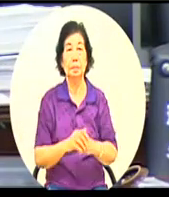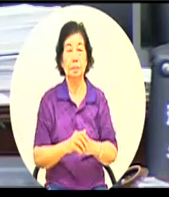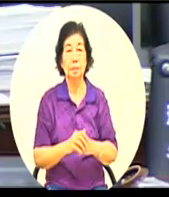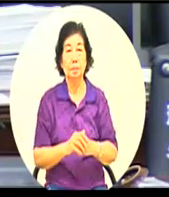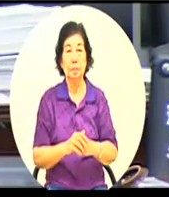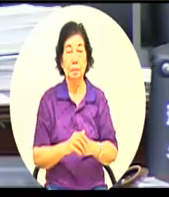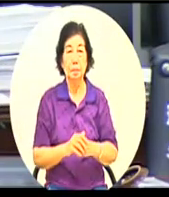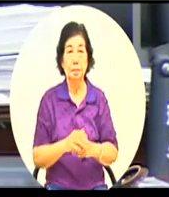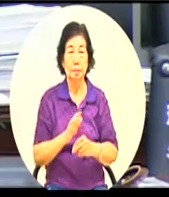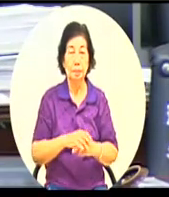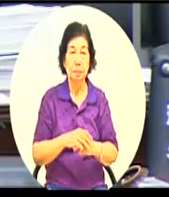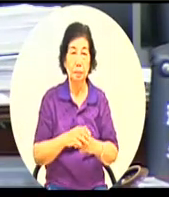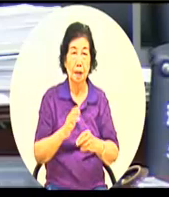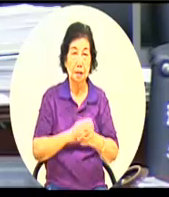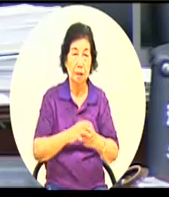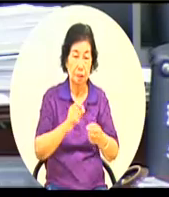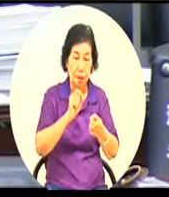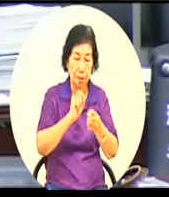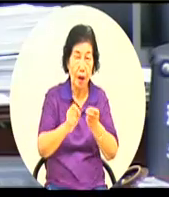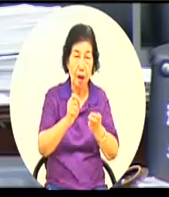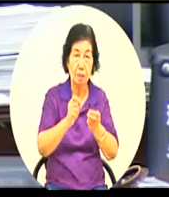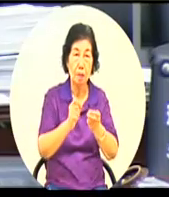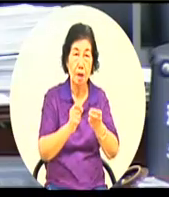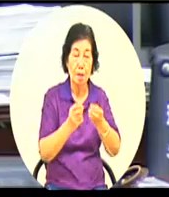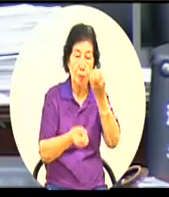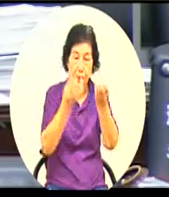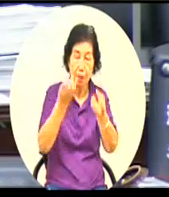那小可放两个炮啊，两管炮啊，